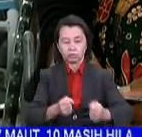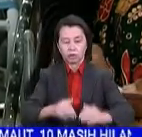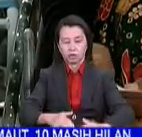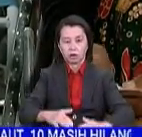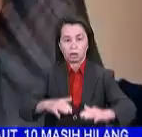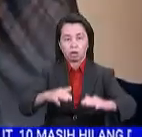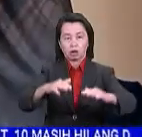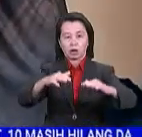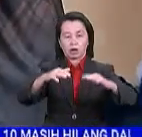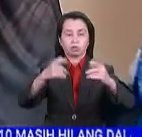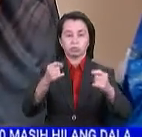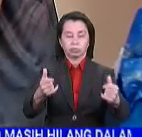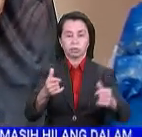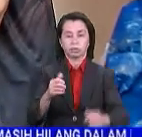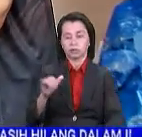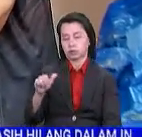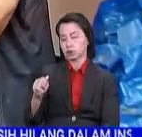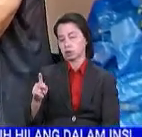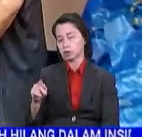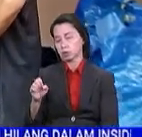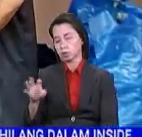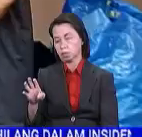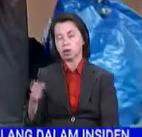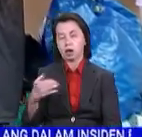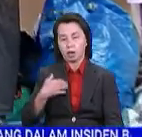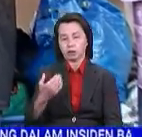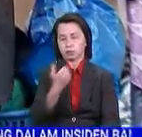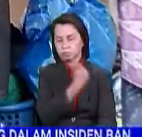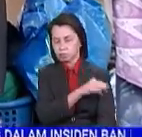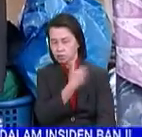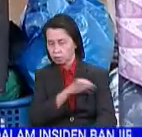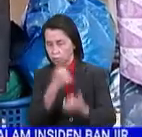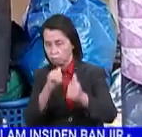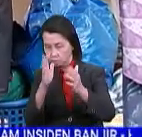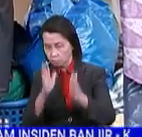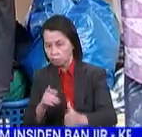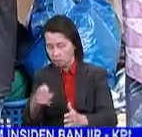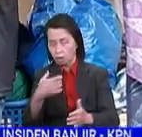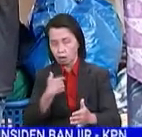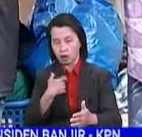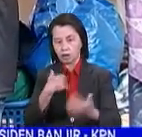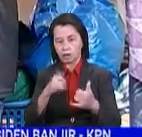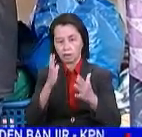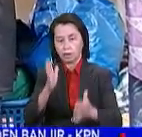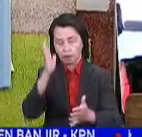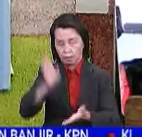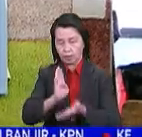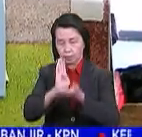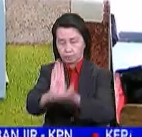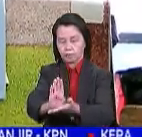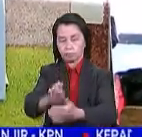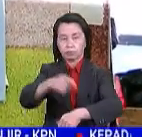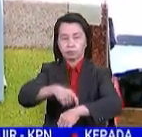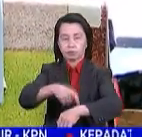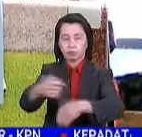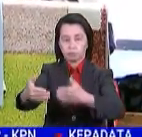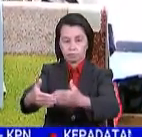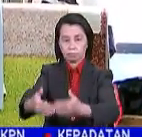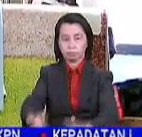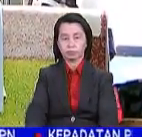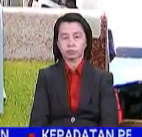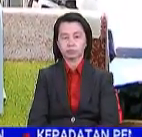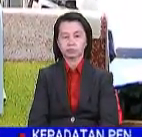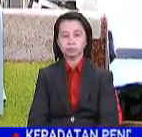pantas. Menurut Yakeb, terdapat beberapa lagi bekas atlet yang turut terjejas banjir akan dibantu dalam masa terdekat.